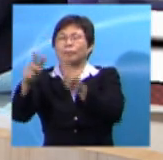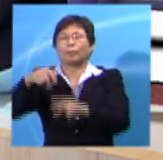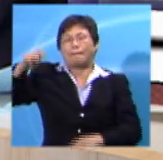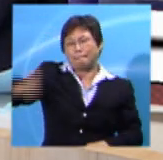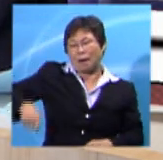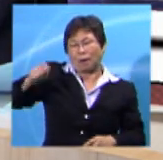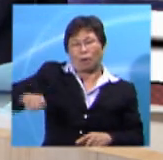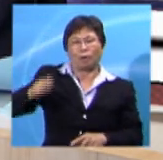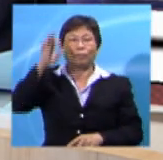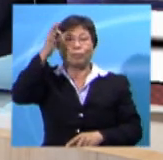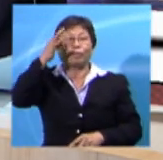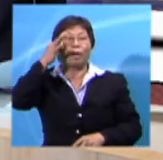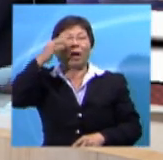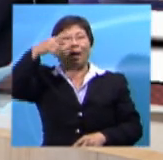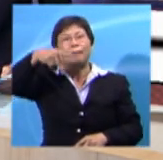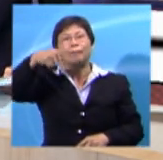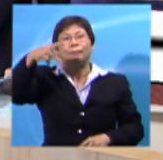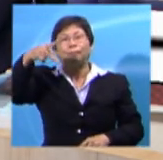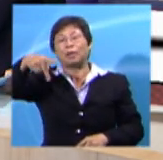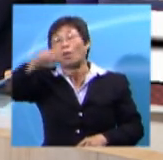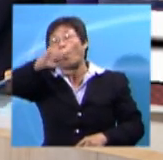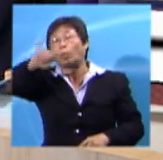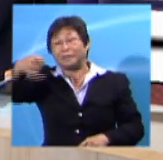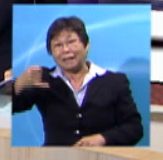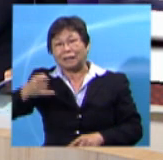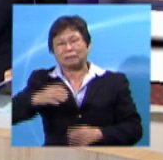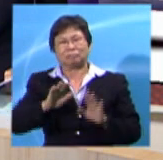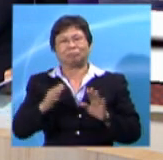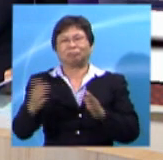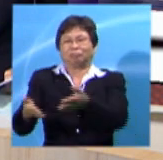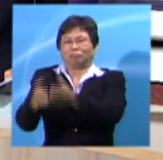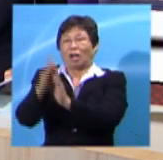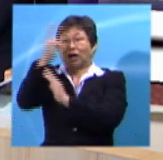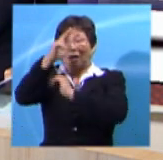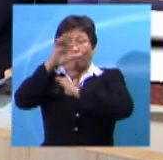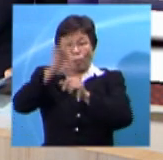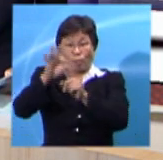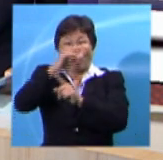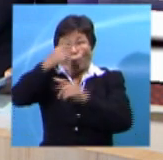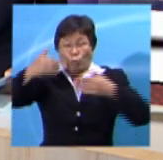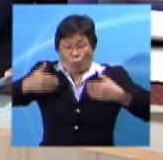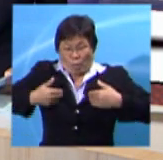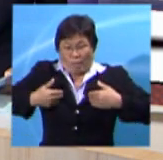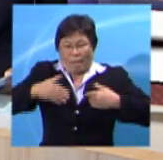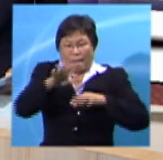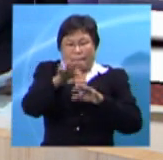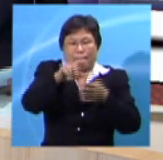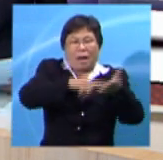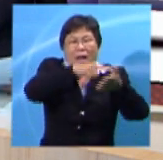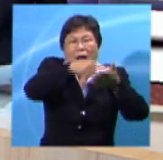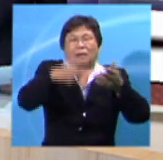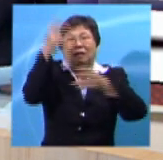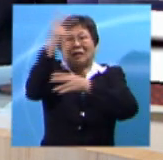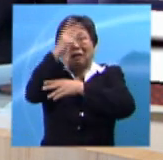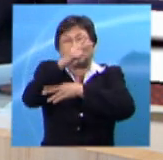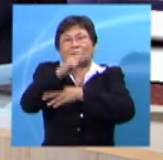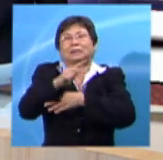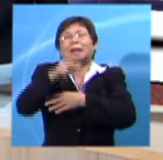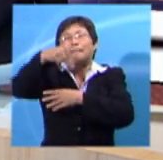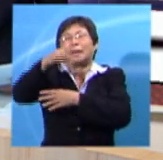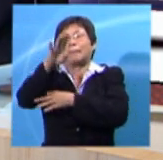mahkamah persekutuan Putrajaya menolak permohonan kerajaan Negeri Pulau Pinang untuk mengadakan pilihan Raya kerajaan